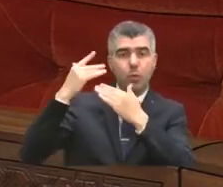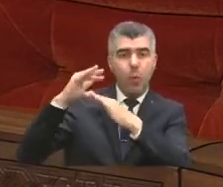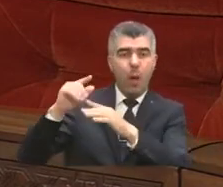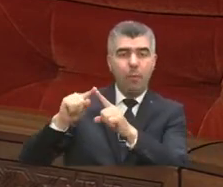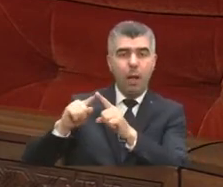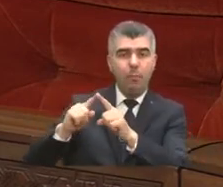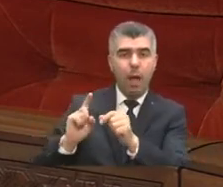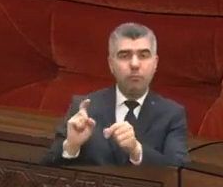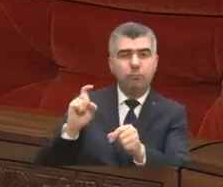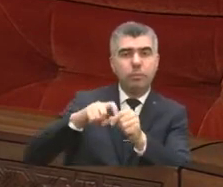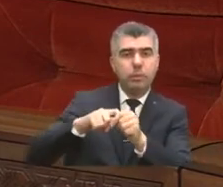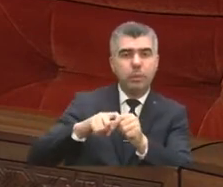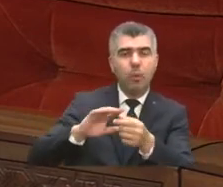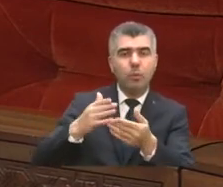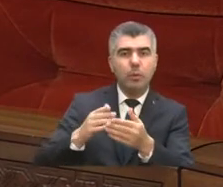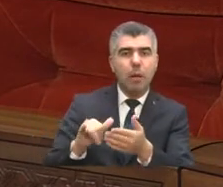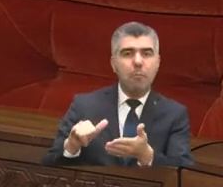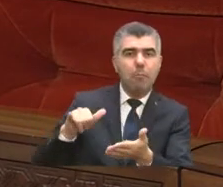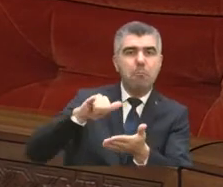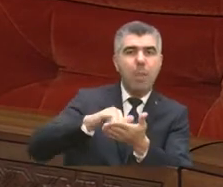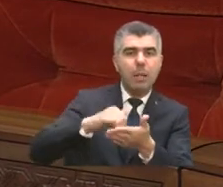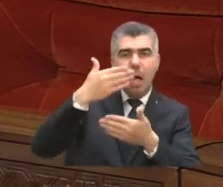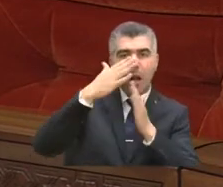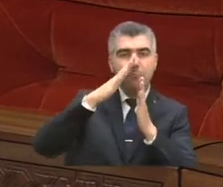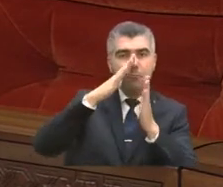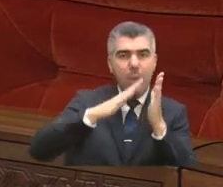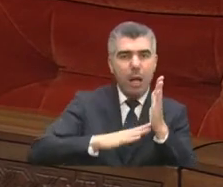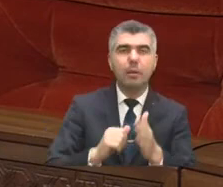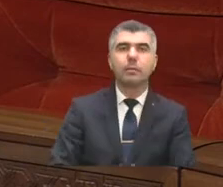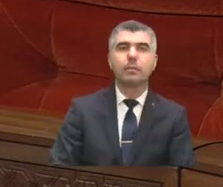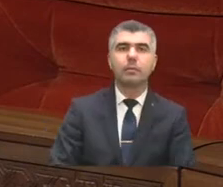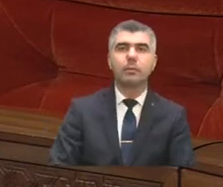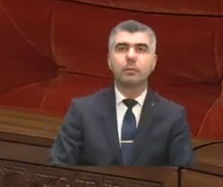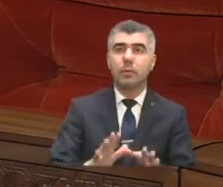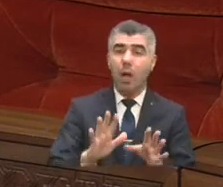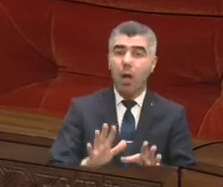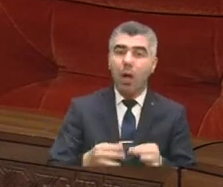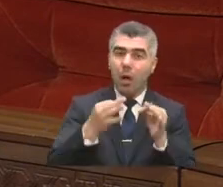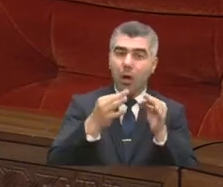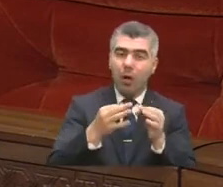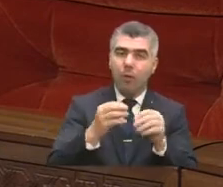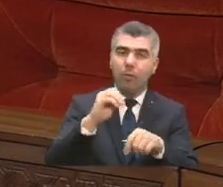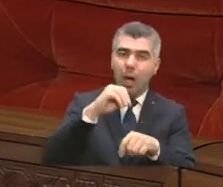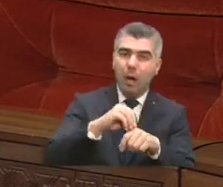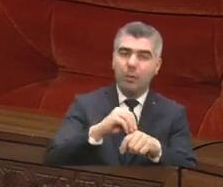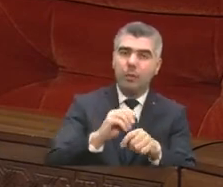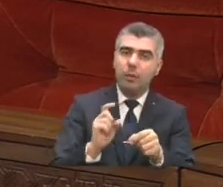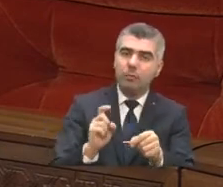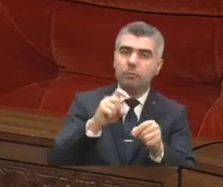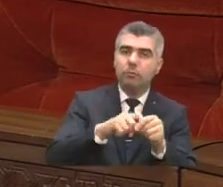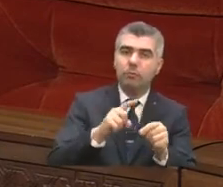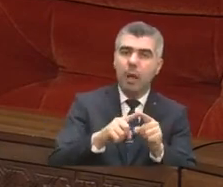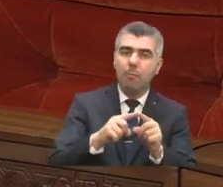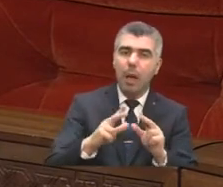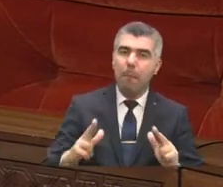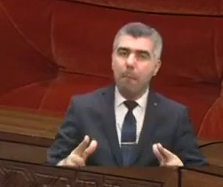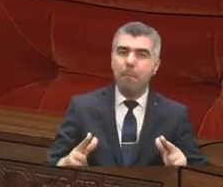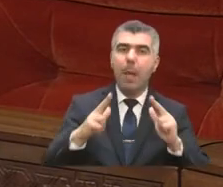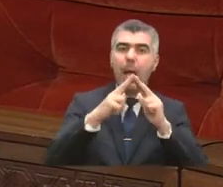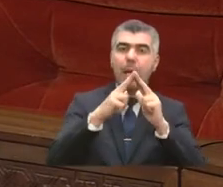الدولي مع مختلف مطارات المملكة، وهو الذي سيمكن من إعادة الربط بين مدينة باريس